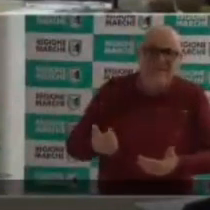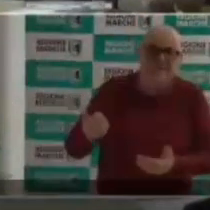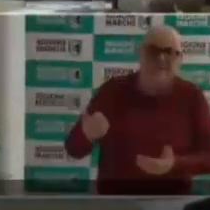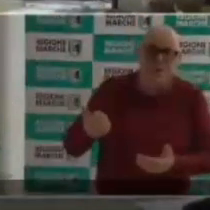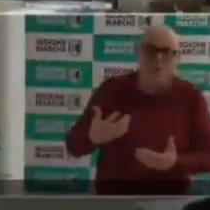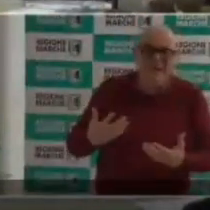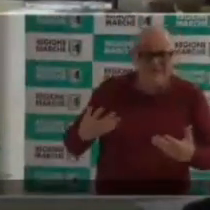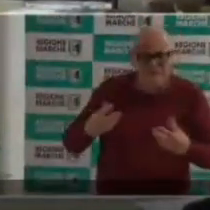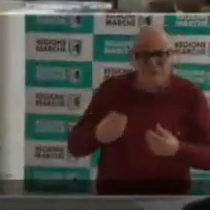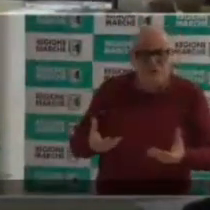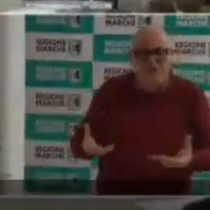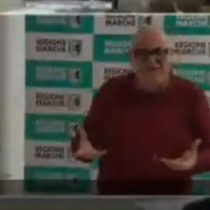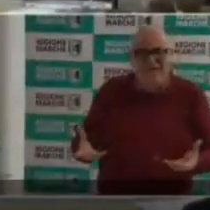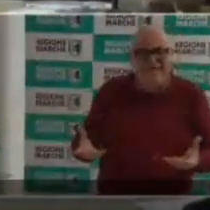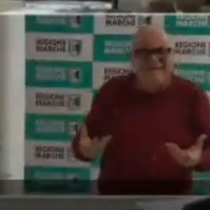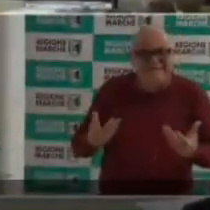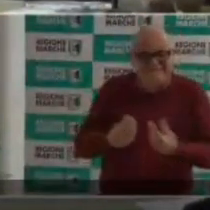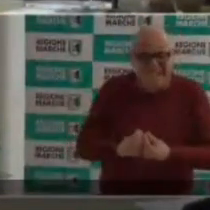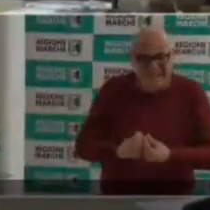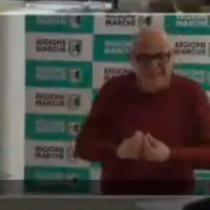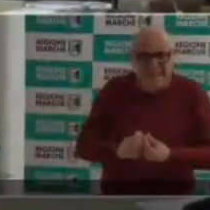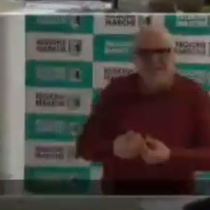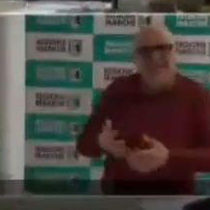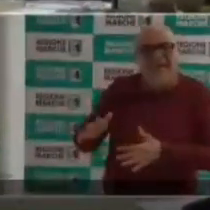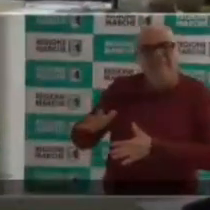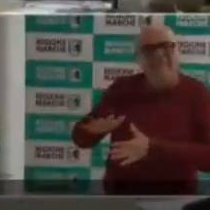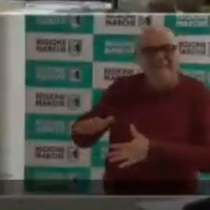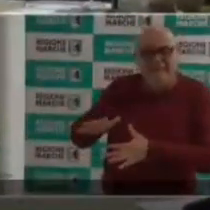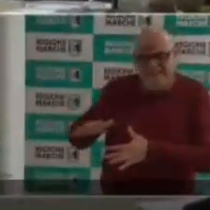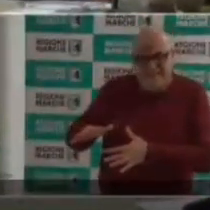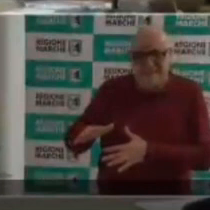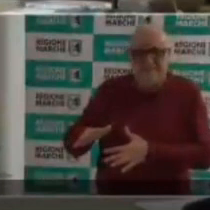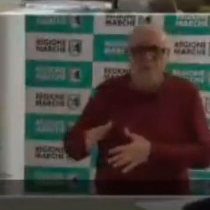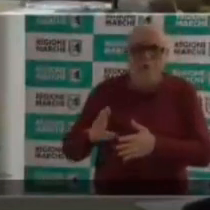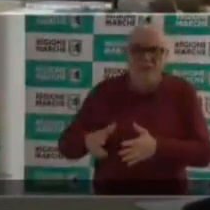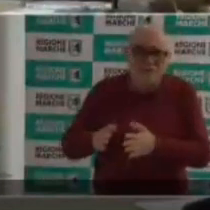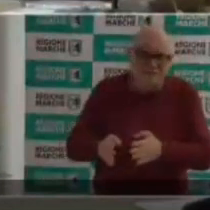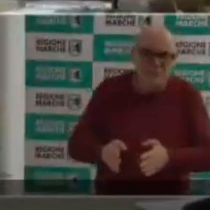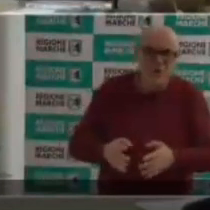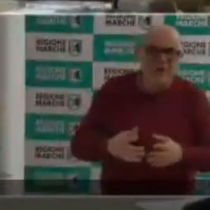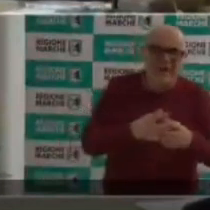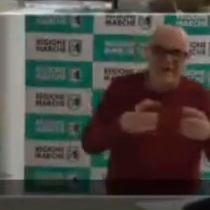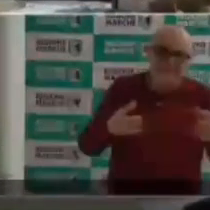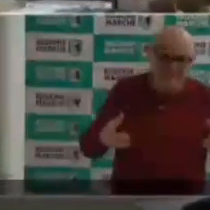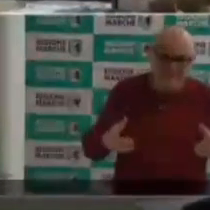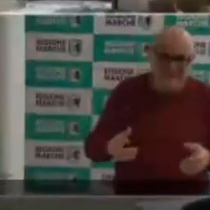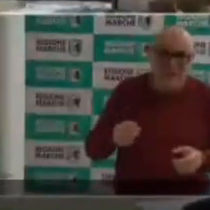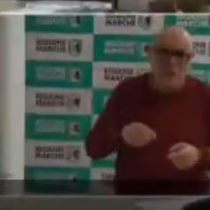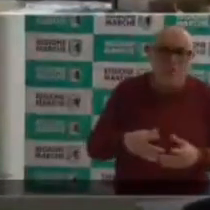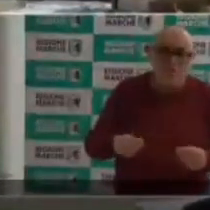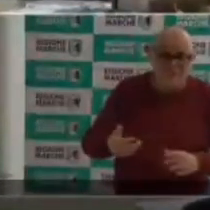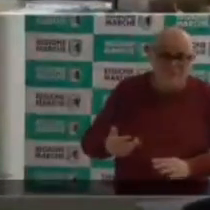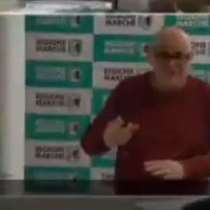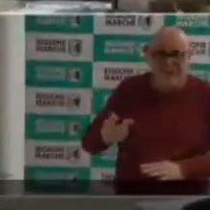con l'impresa, cosa che oggi, diciamo, tendenzialmente proviamo a farla tutti. Lui lo faceva solo 30 anni fa. Cioè, quello che